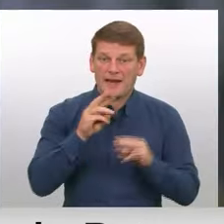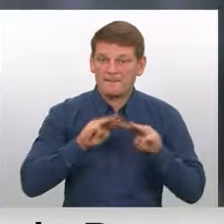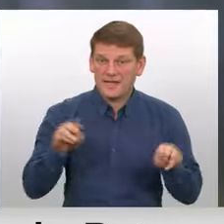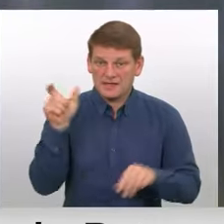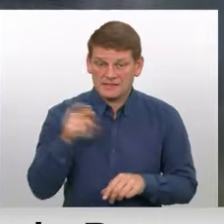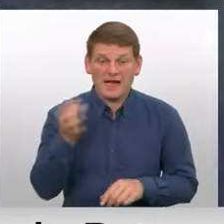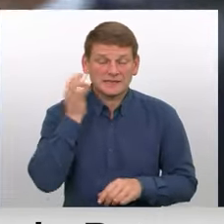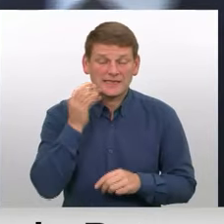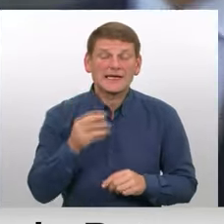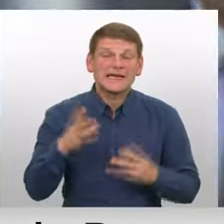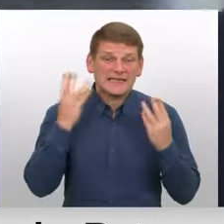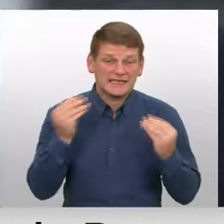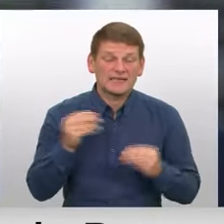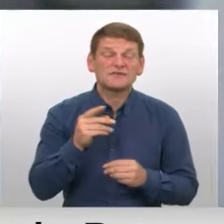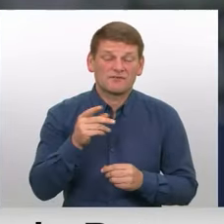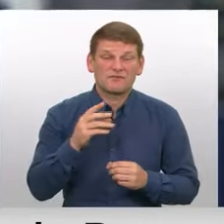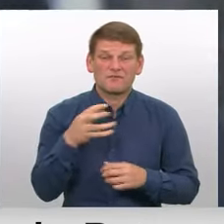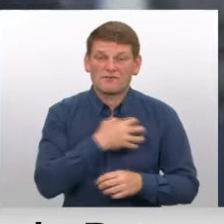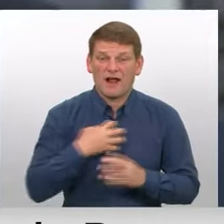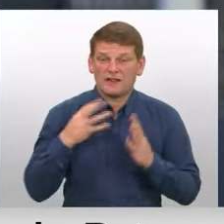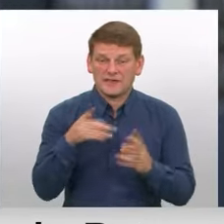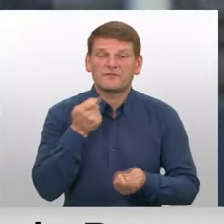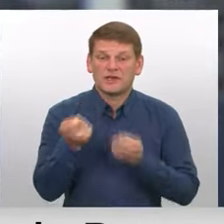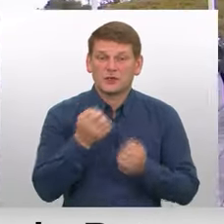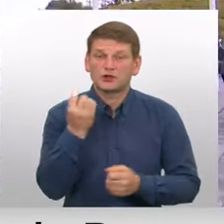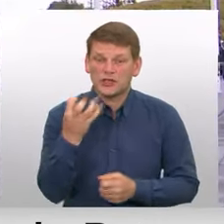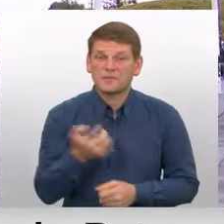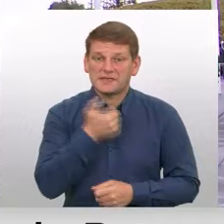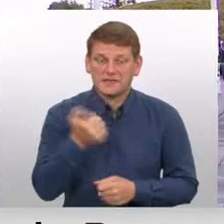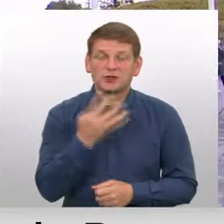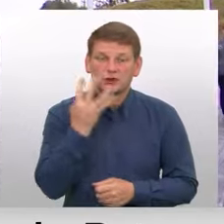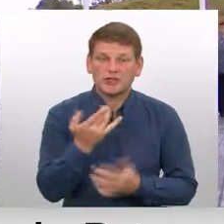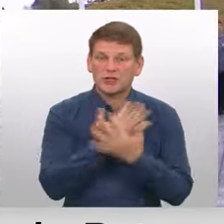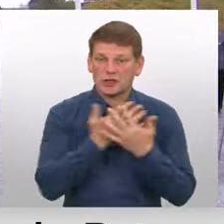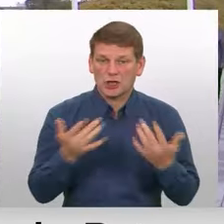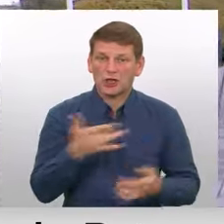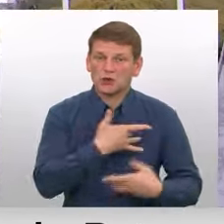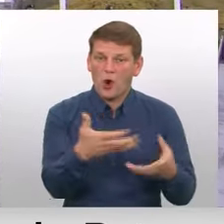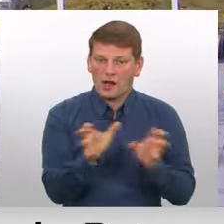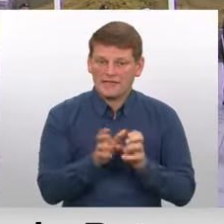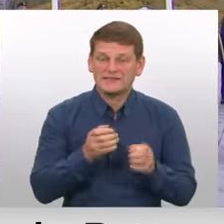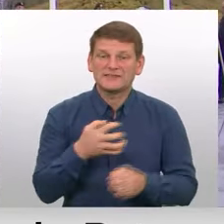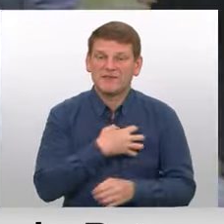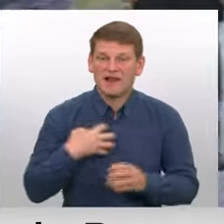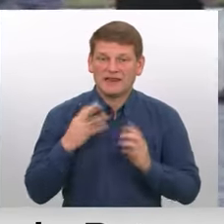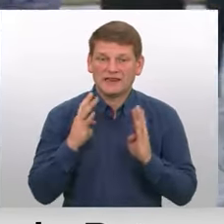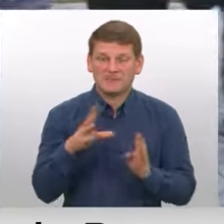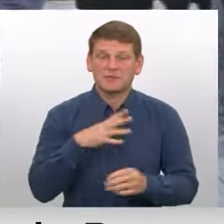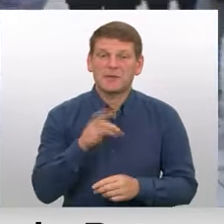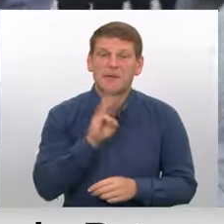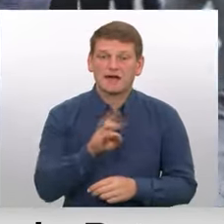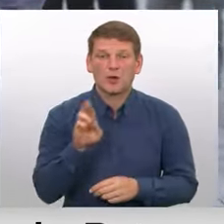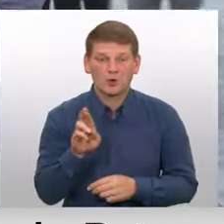atceramies, ar Nīderlandes valdību viņš ir vadījis 14 gadus. Četras dažādas koalīciju valdības ir bijušas Marka Rutas